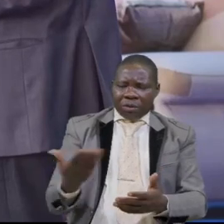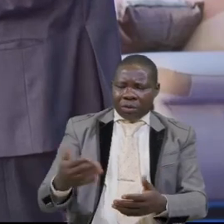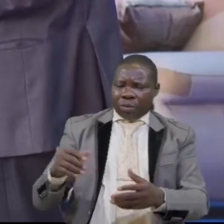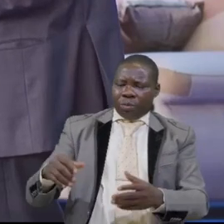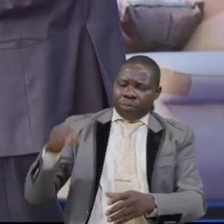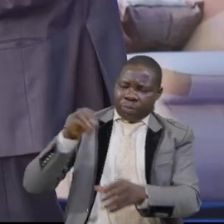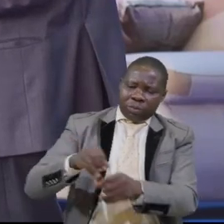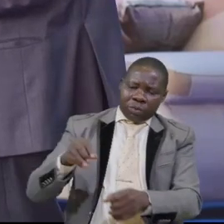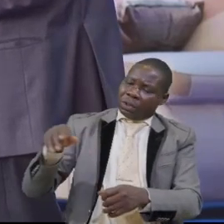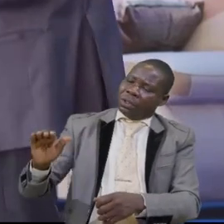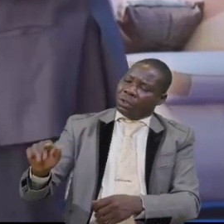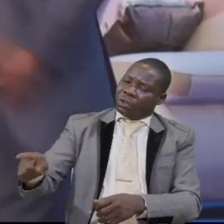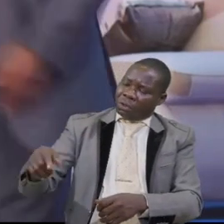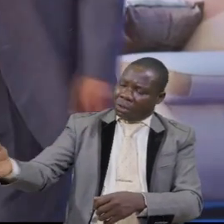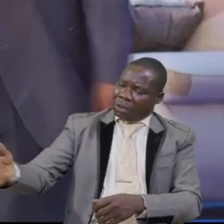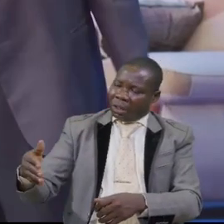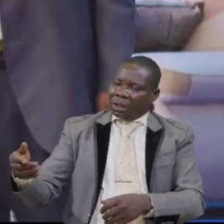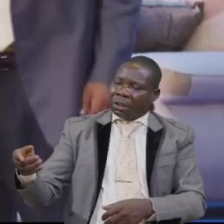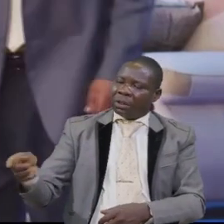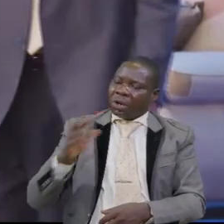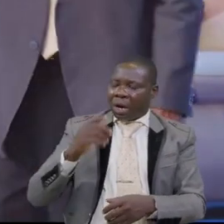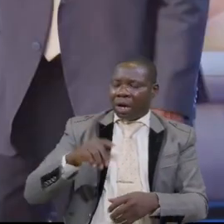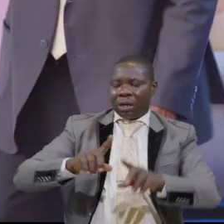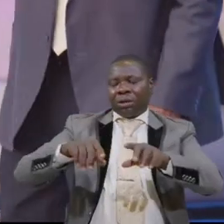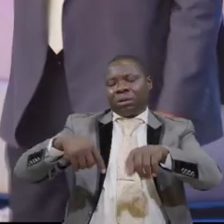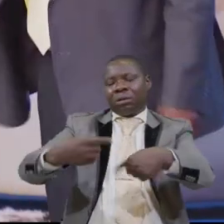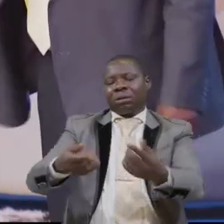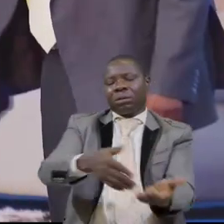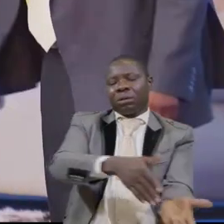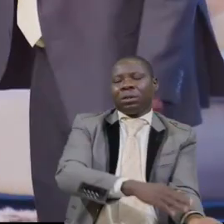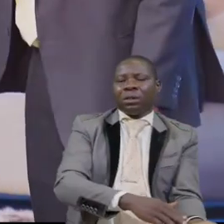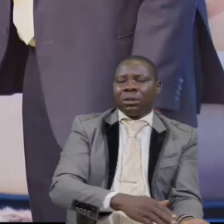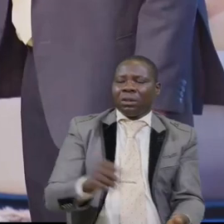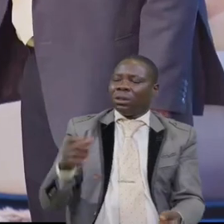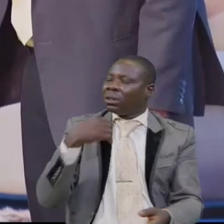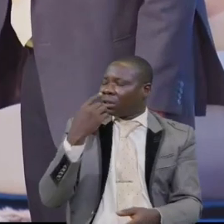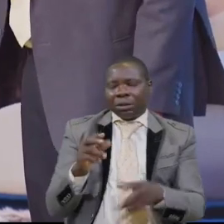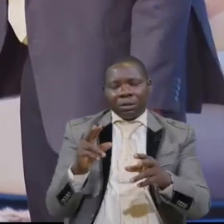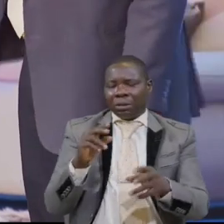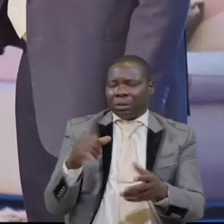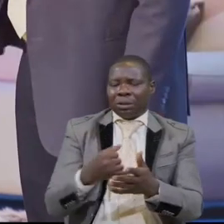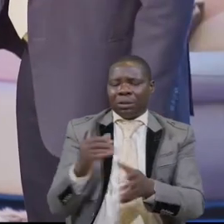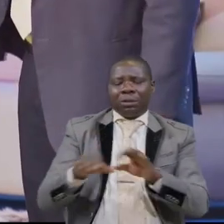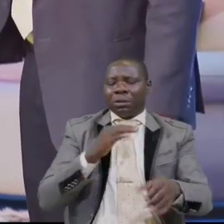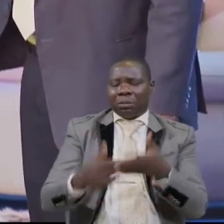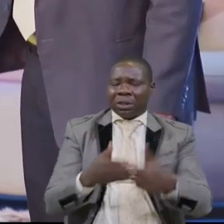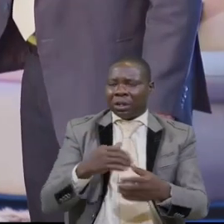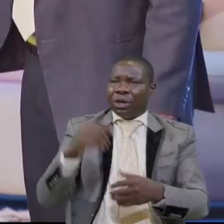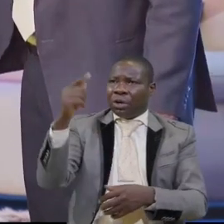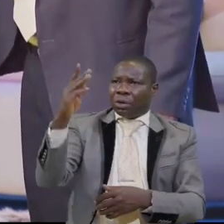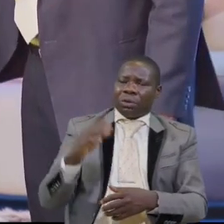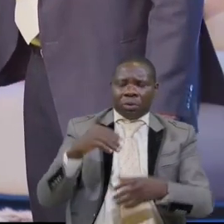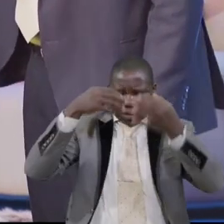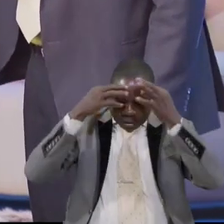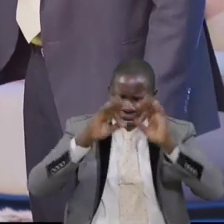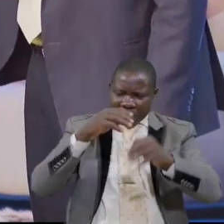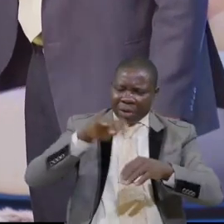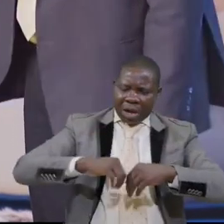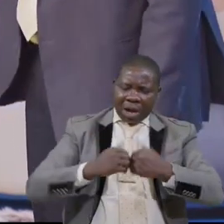foutu mais peu importe Dieu détermine comment ma vie va finir toi